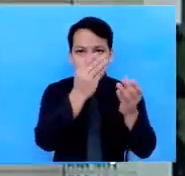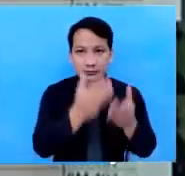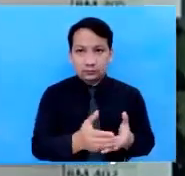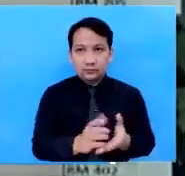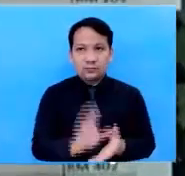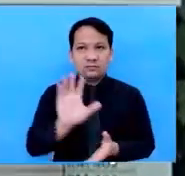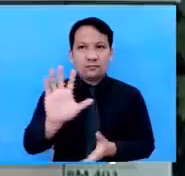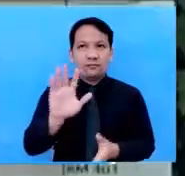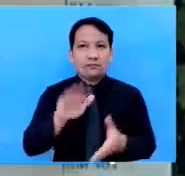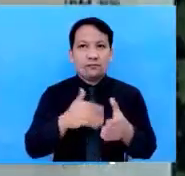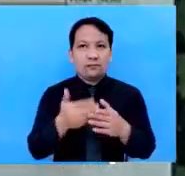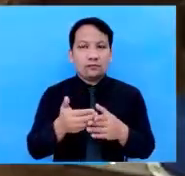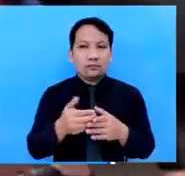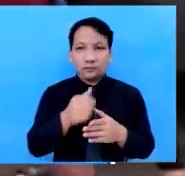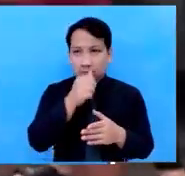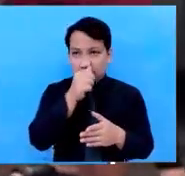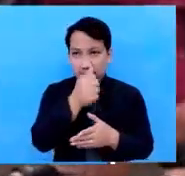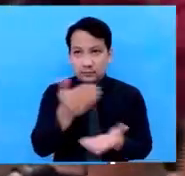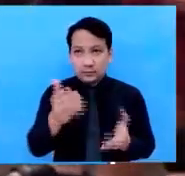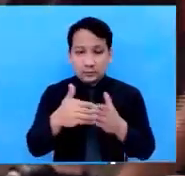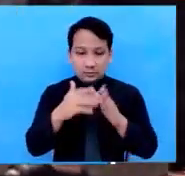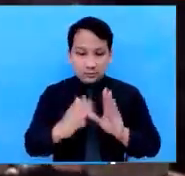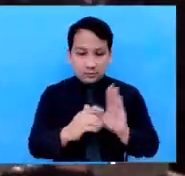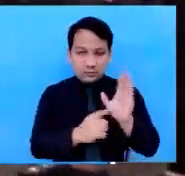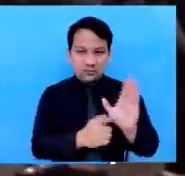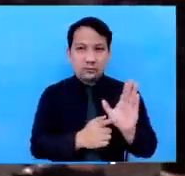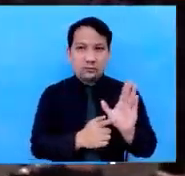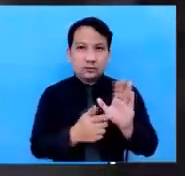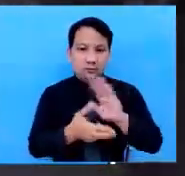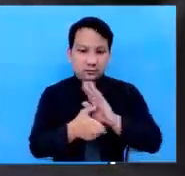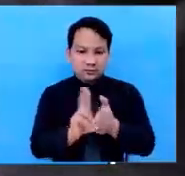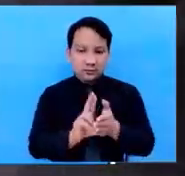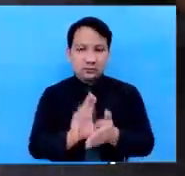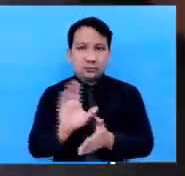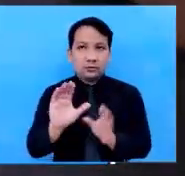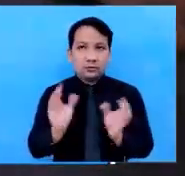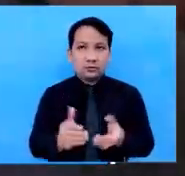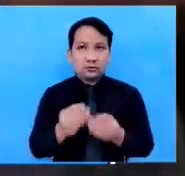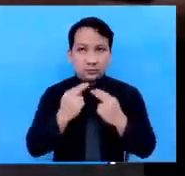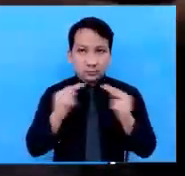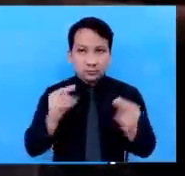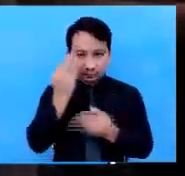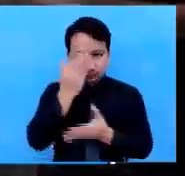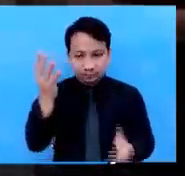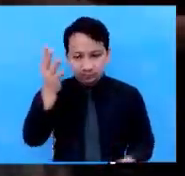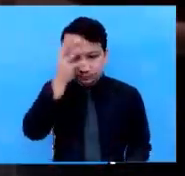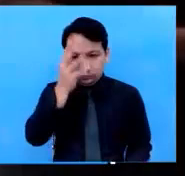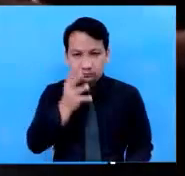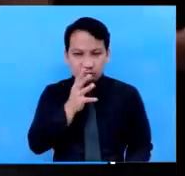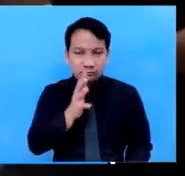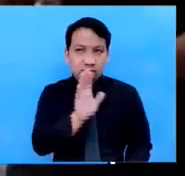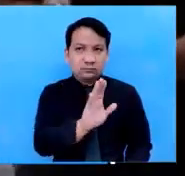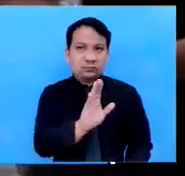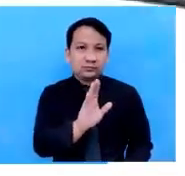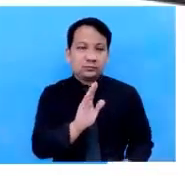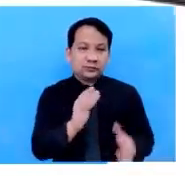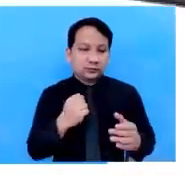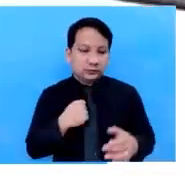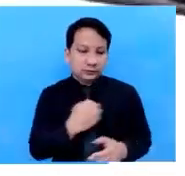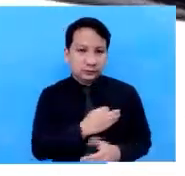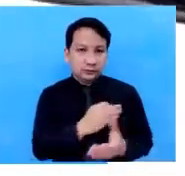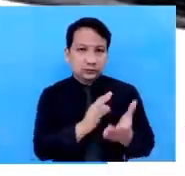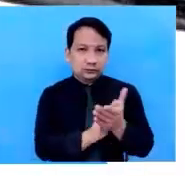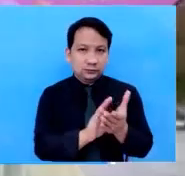ng remedial classes para sa mga estudyante ito. Narito naman ang pahayag ng ilang mga magulang at opisyal ng paaralan.